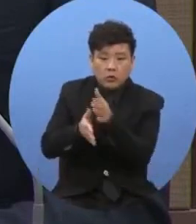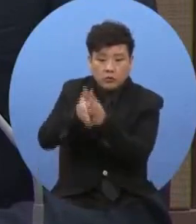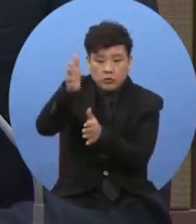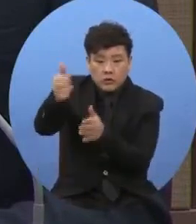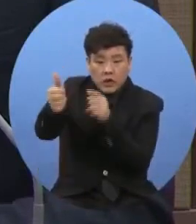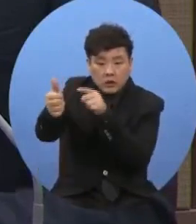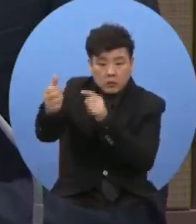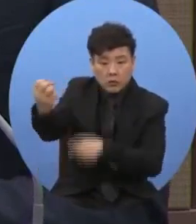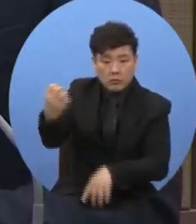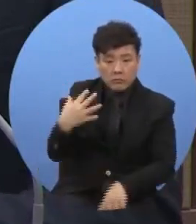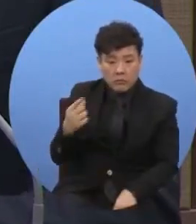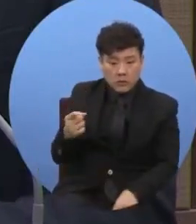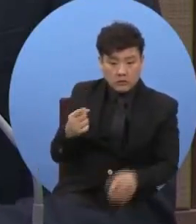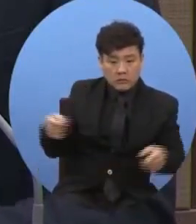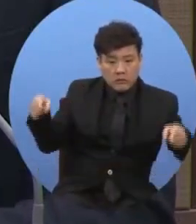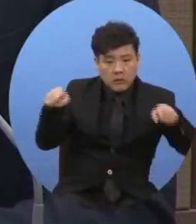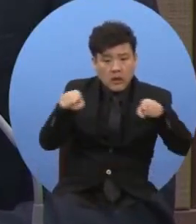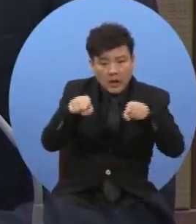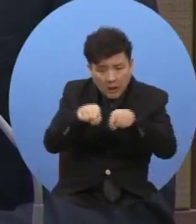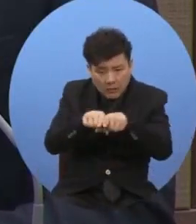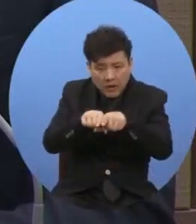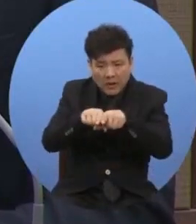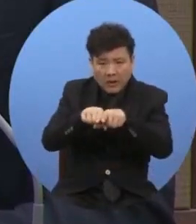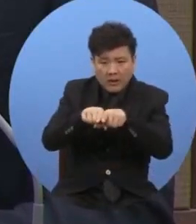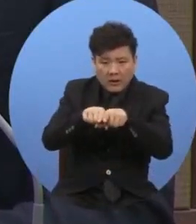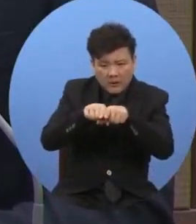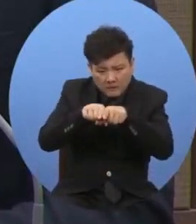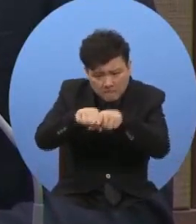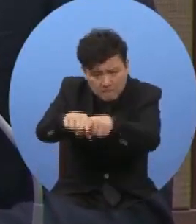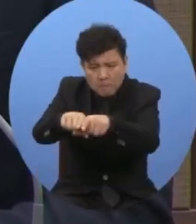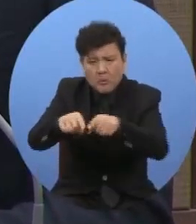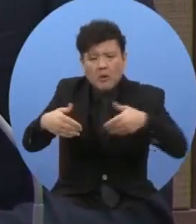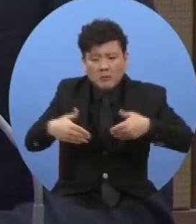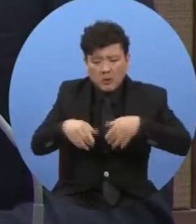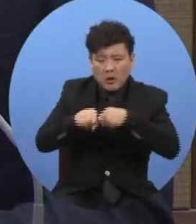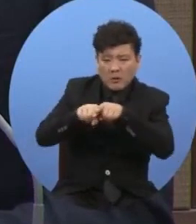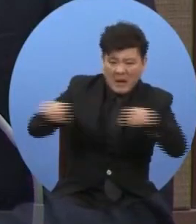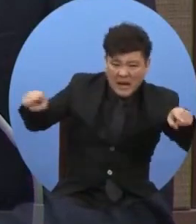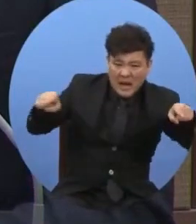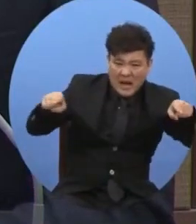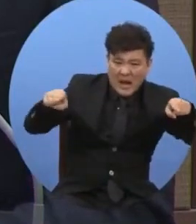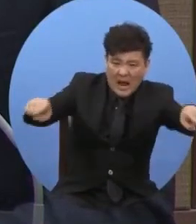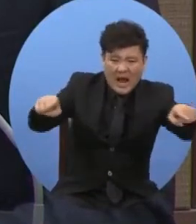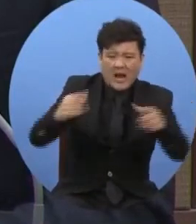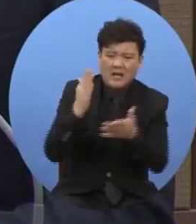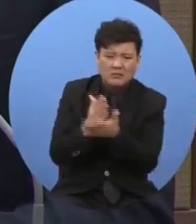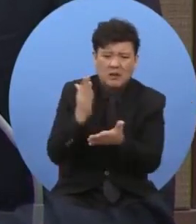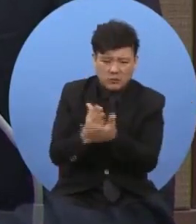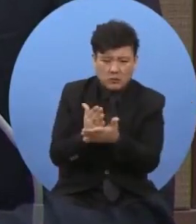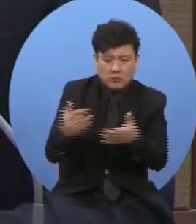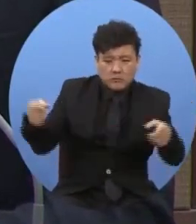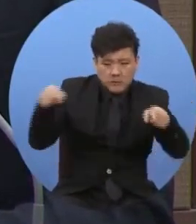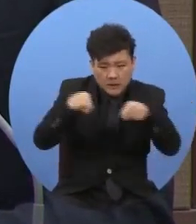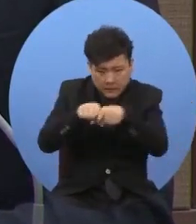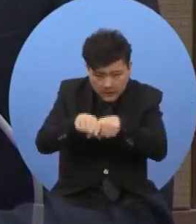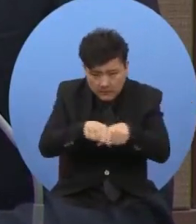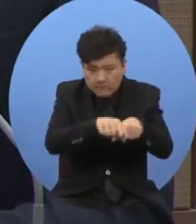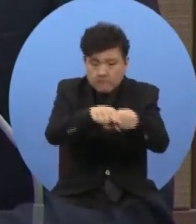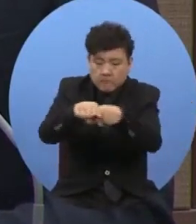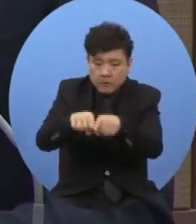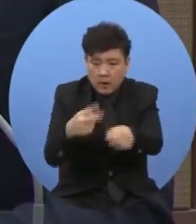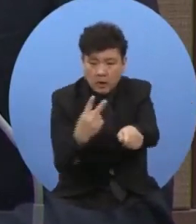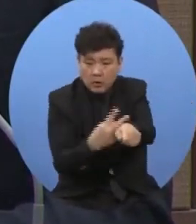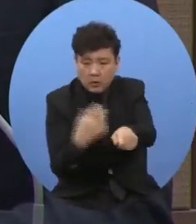말씀 주셨으니까 같이 좀 평행선 달리지 않고 진짜 어떤 이 긴급한 현안에 있어서 잘 대처할 수 있도록 현장 교사들에게 부담이